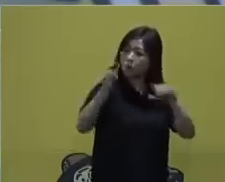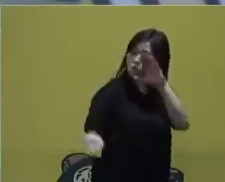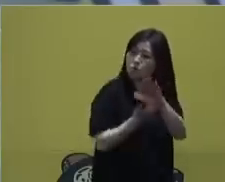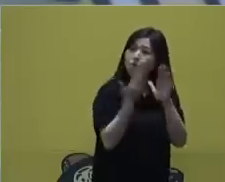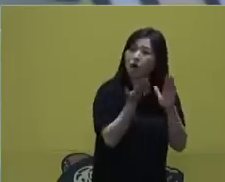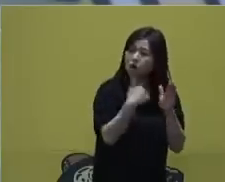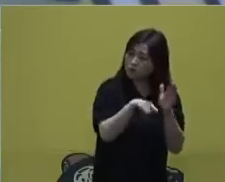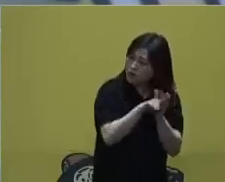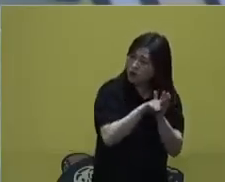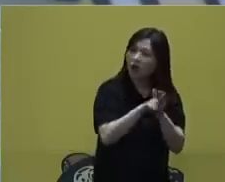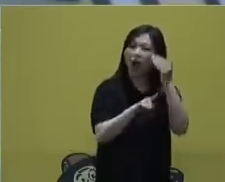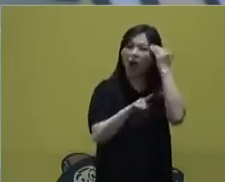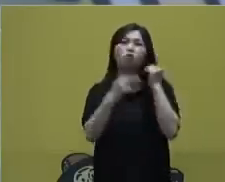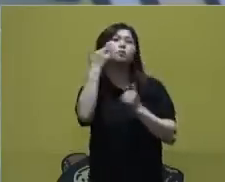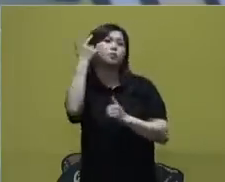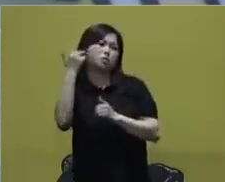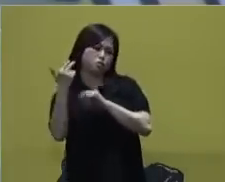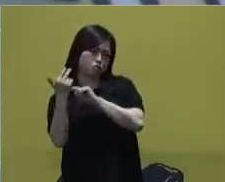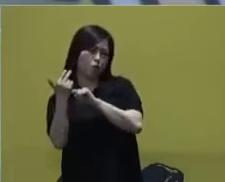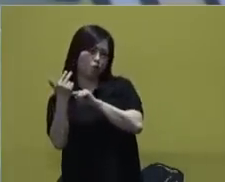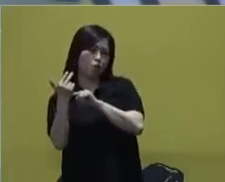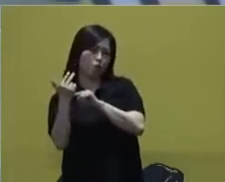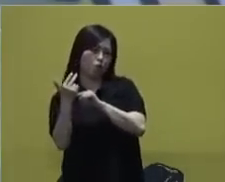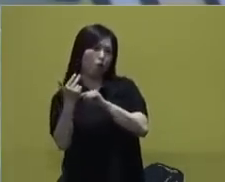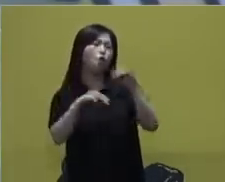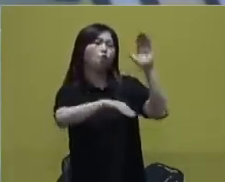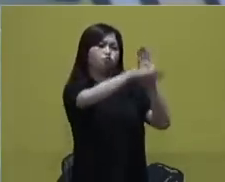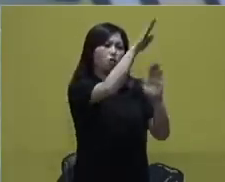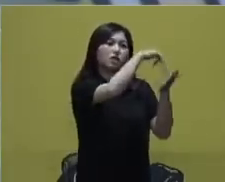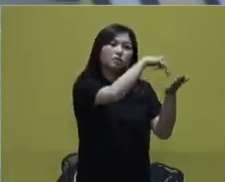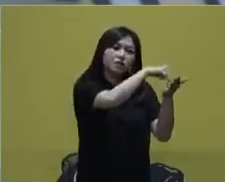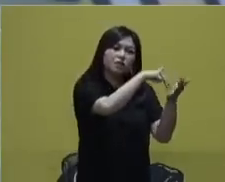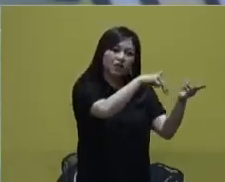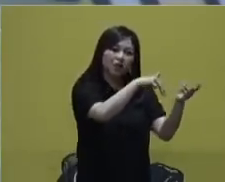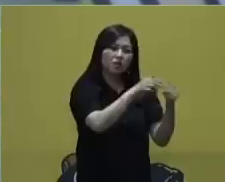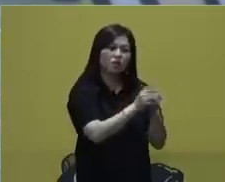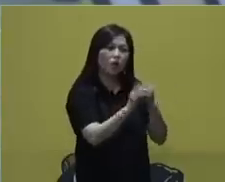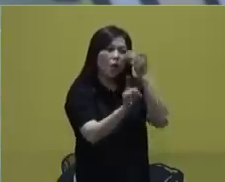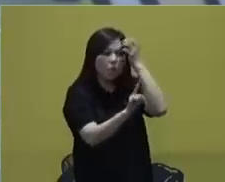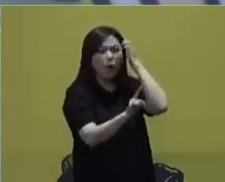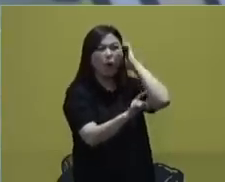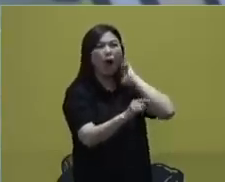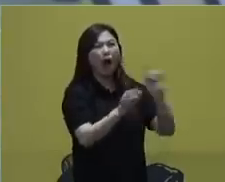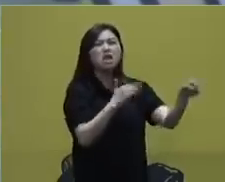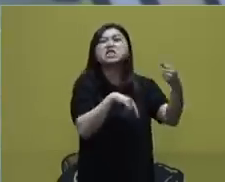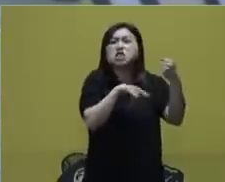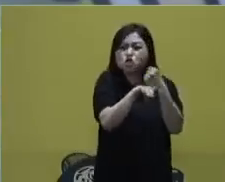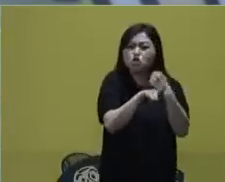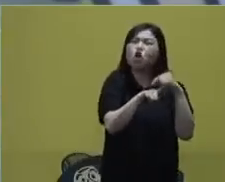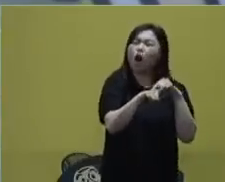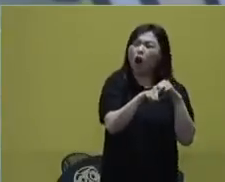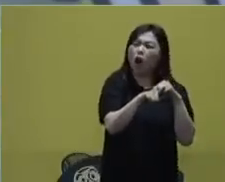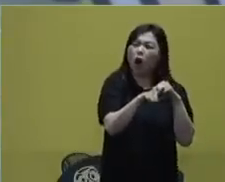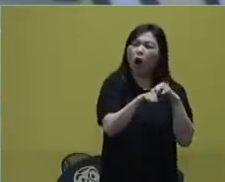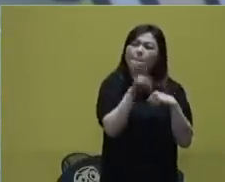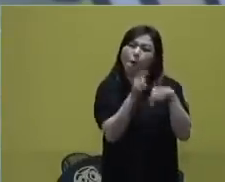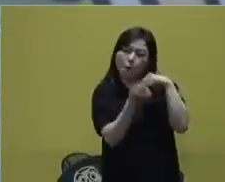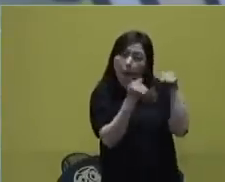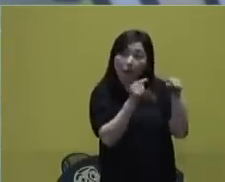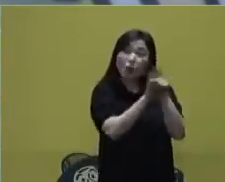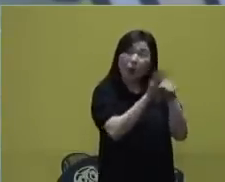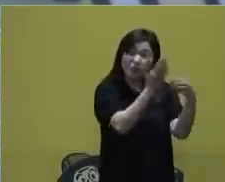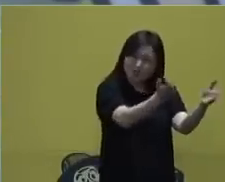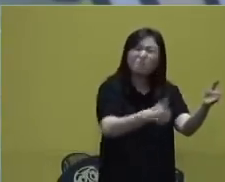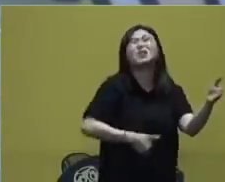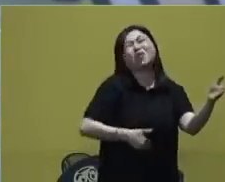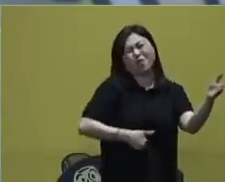즉 한미도 역시 상당히 상대방에 대해서 빌미를 줄 수 있는 거리를 만들면 안 된다. 예. 그러면 결국 상대방은 도발할